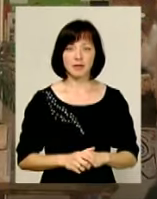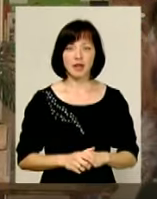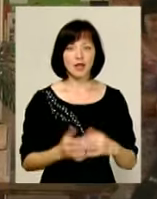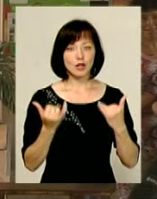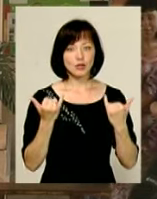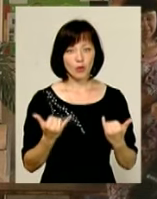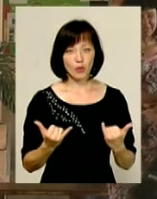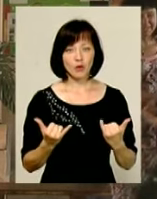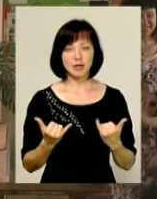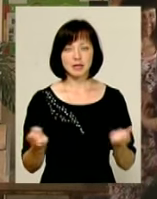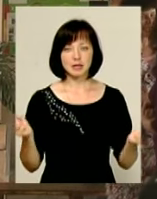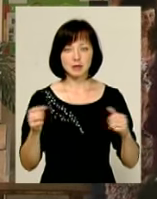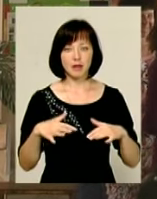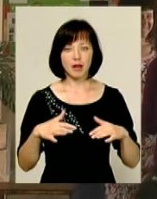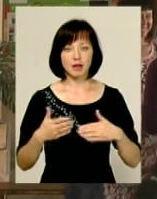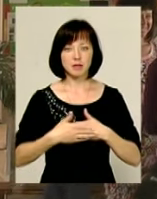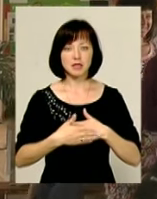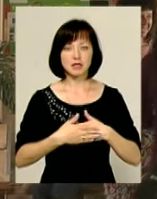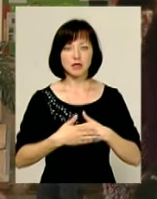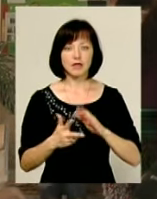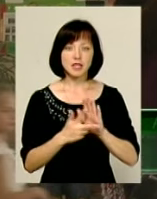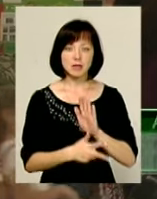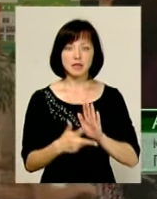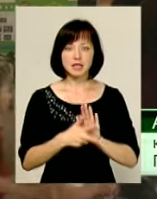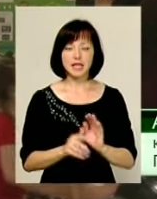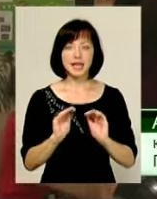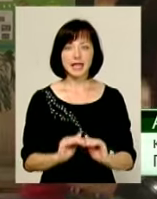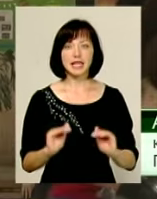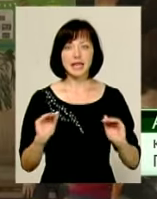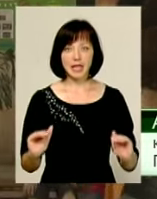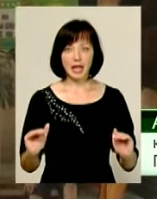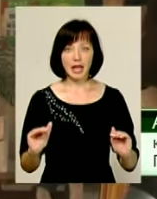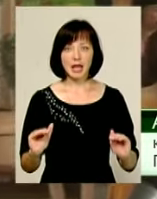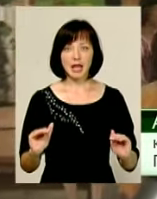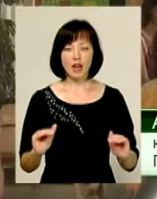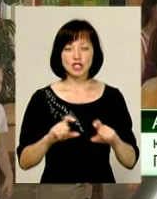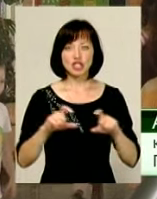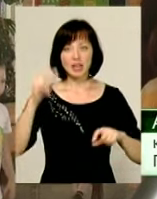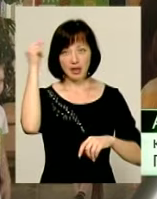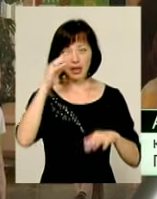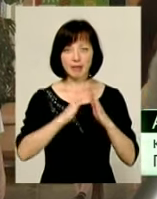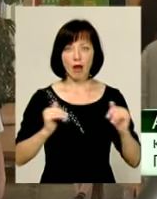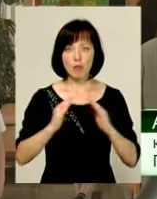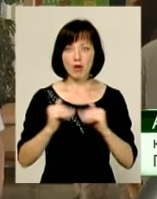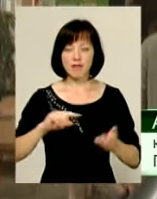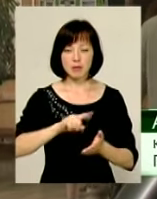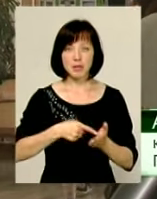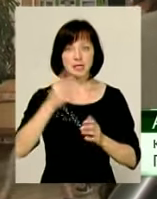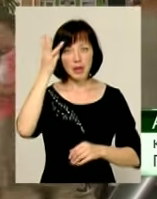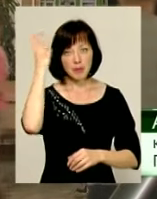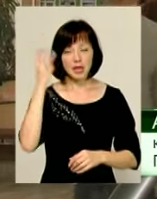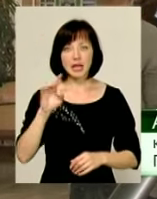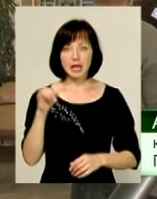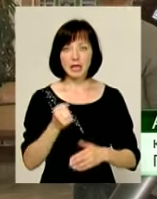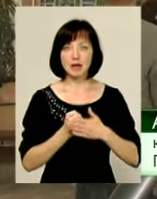Сьогодні ми зібрали близько 80 дітей з пришкільних таборів міста Хмельницького і на базі